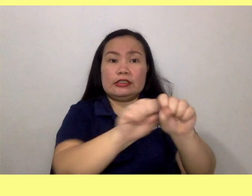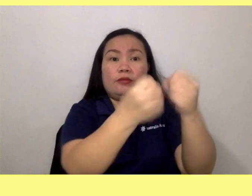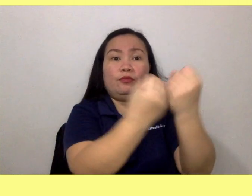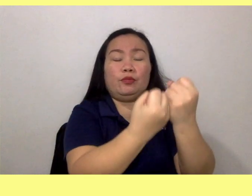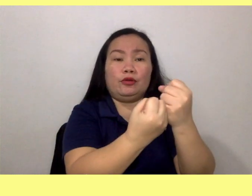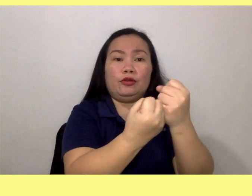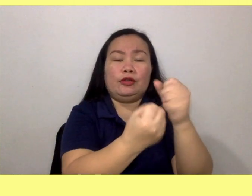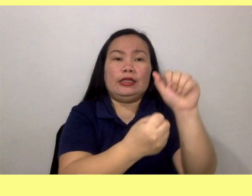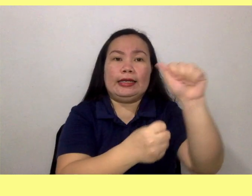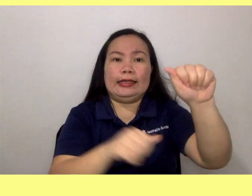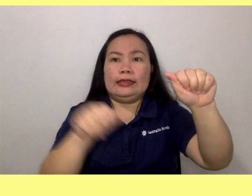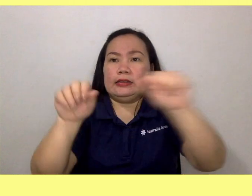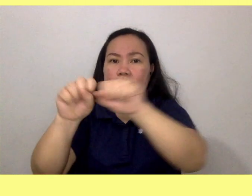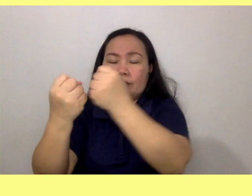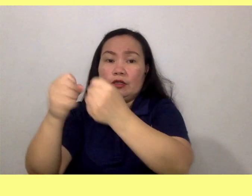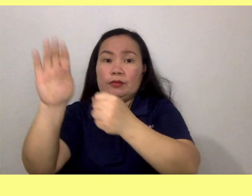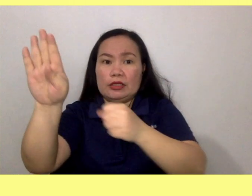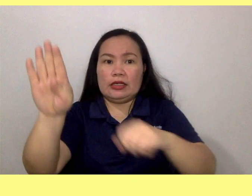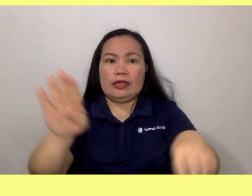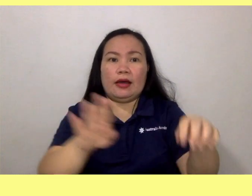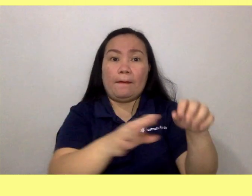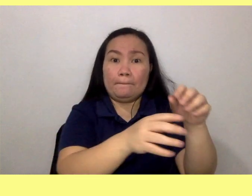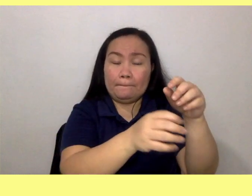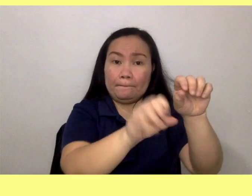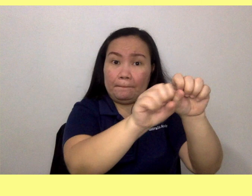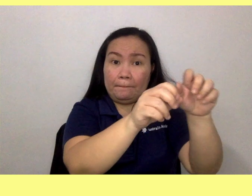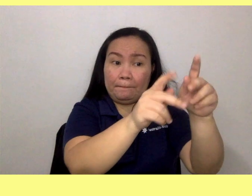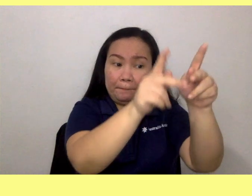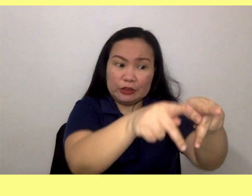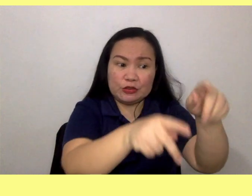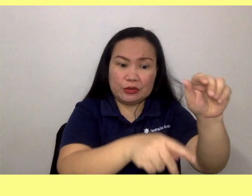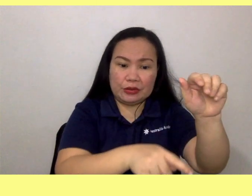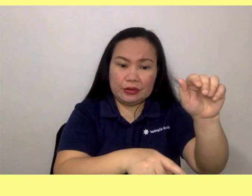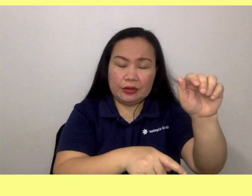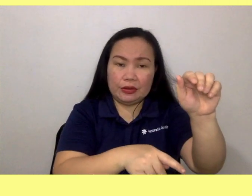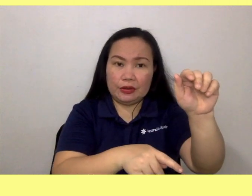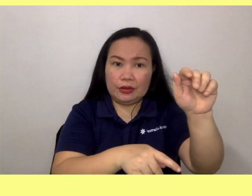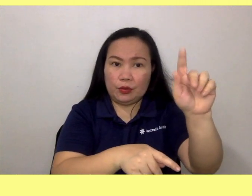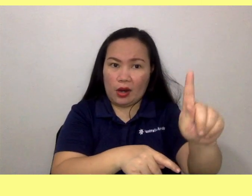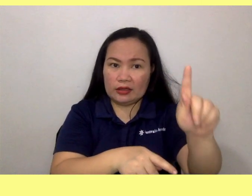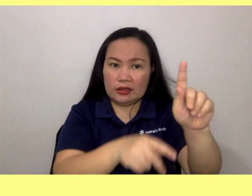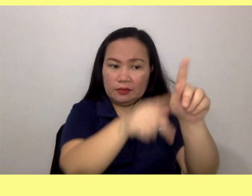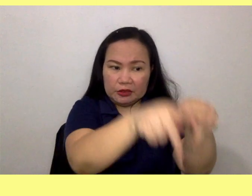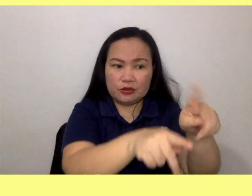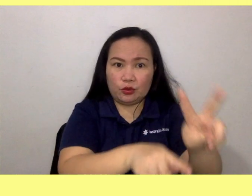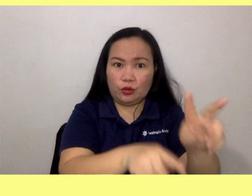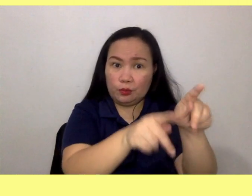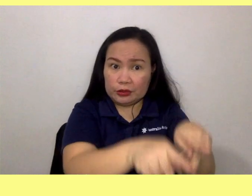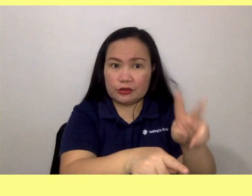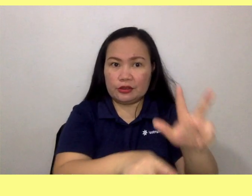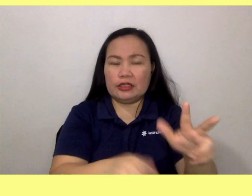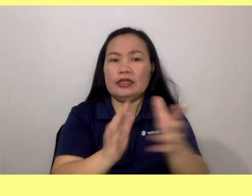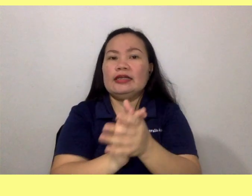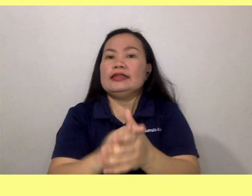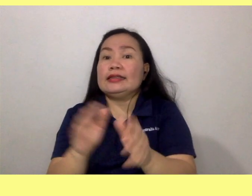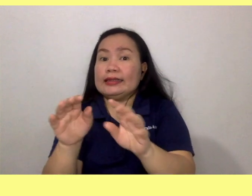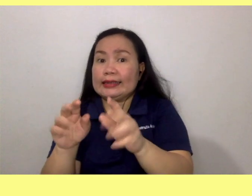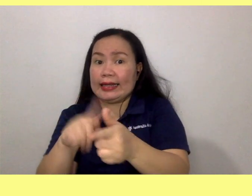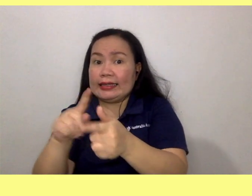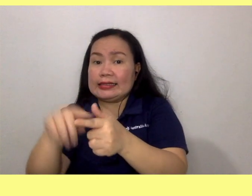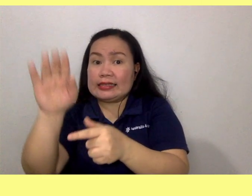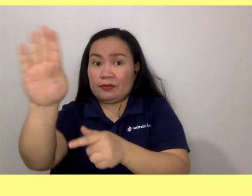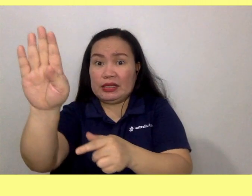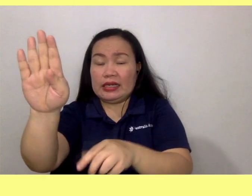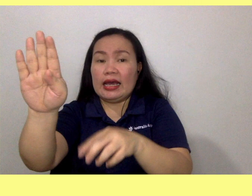1, person 2, person 3. Sa set B naman, nandun ang kanilang mga cellphone number. Ibig sabihin, bawat